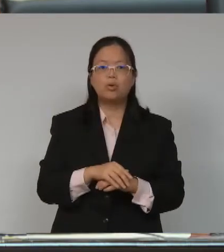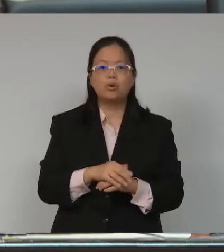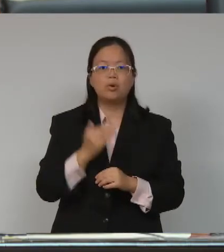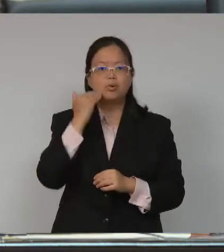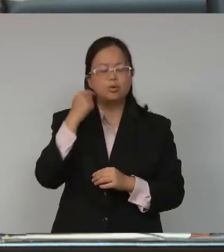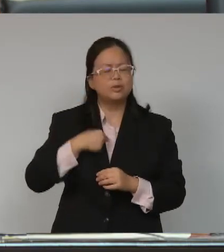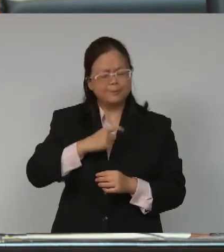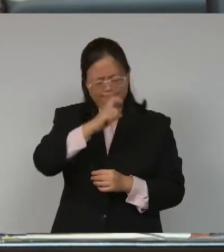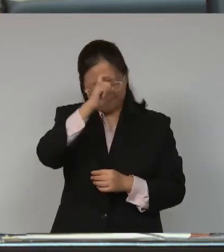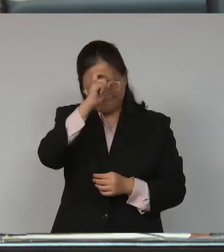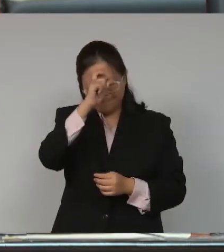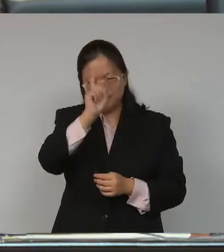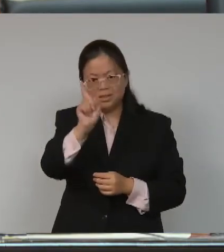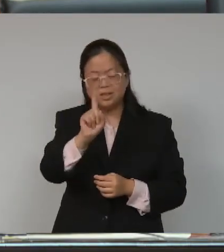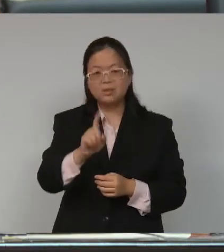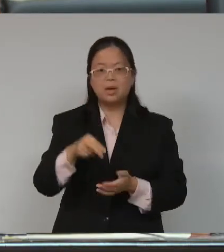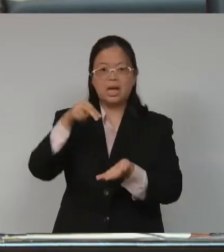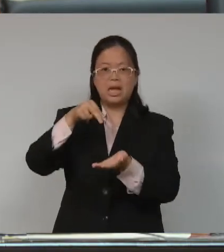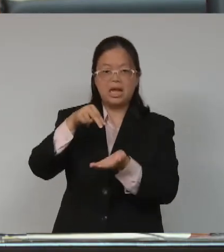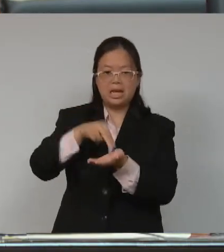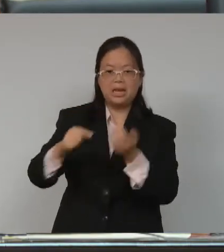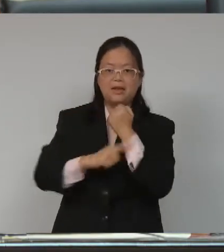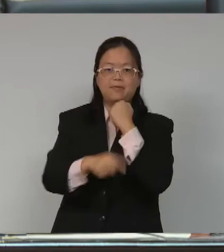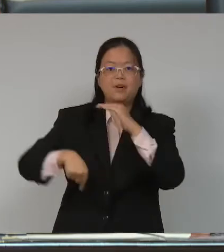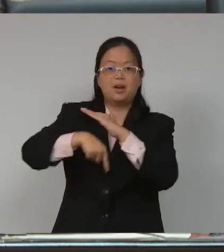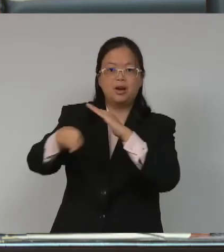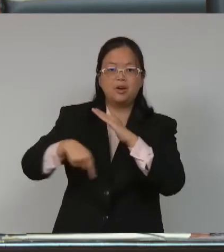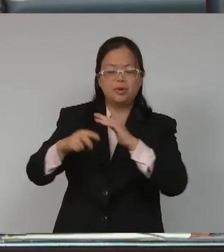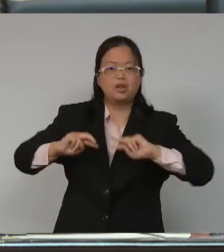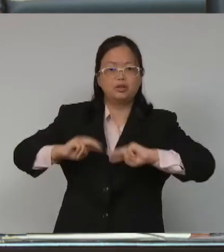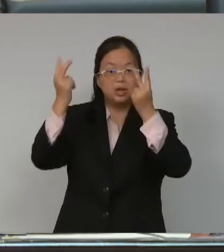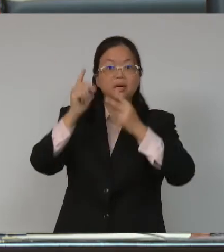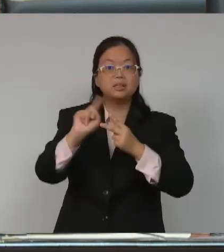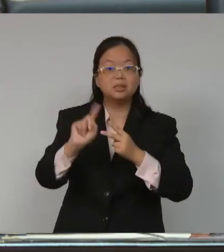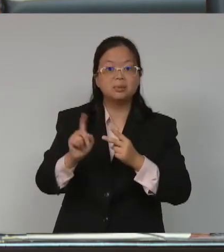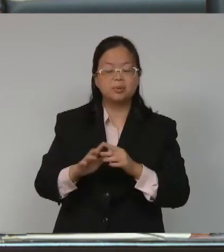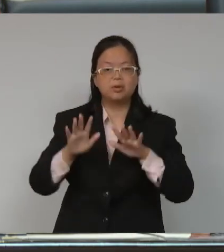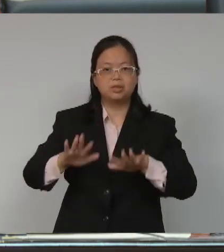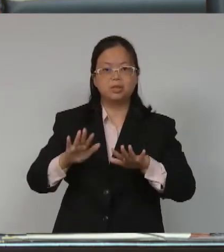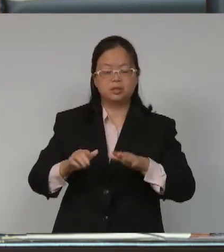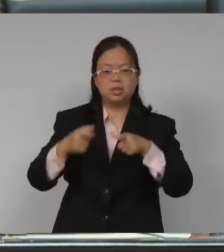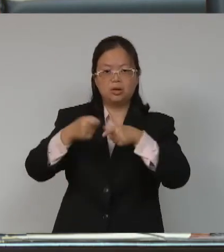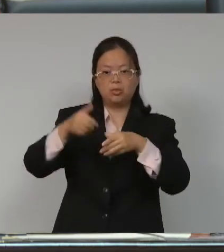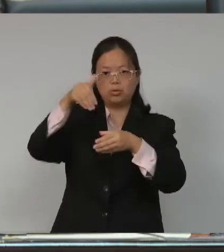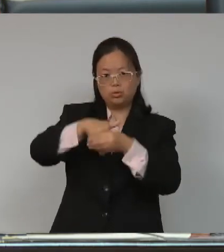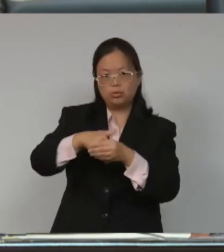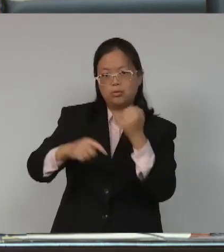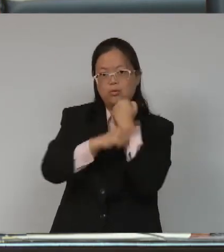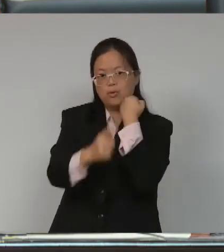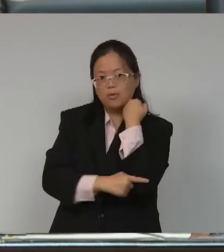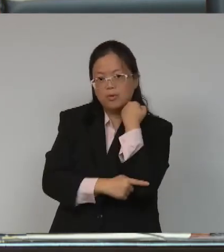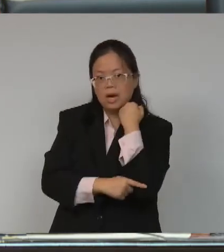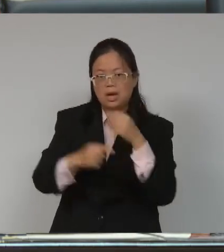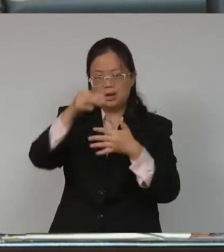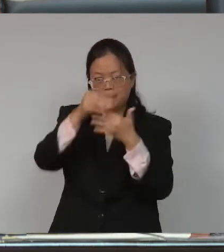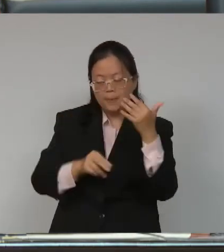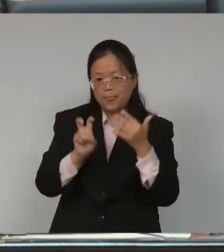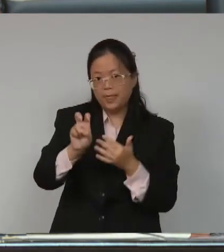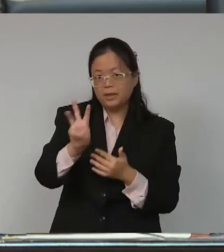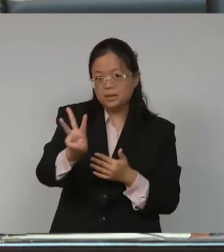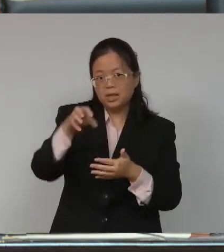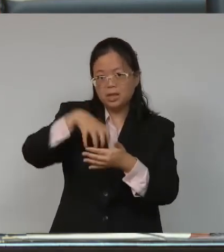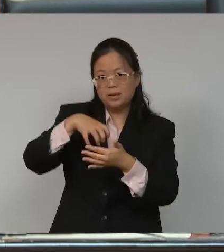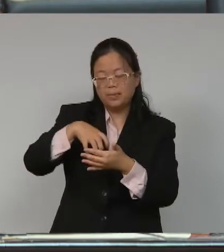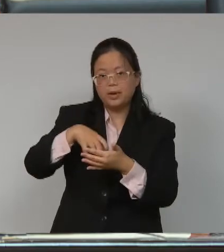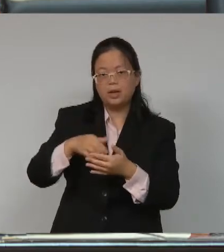最主要就是只要要求立法院去修正23条的这个现在有关于公民投票日的规定。但是我们发现说，因为